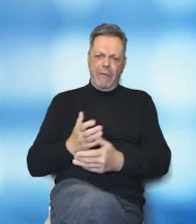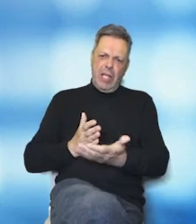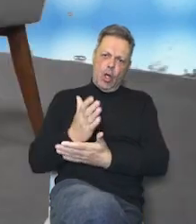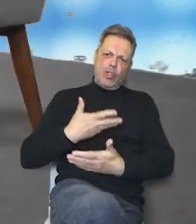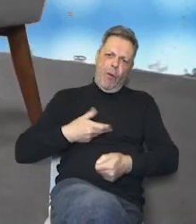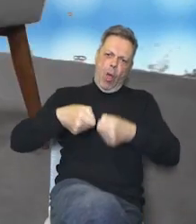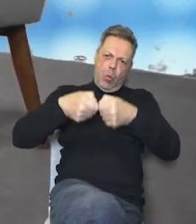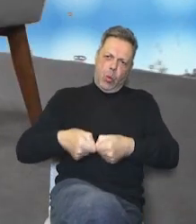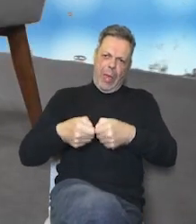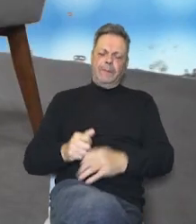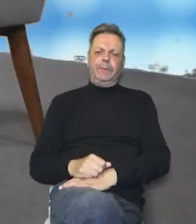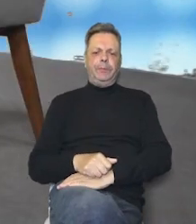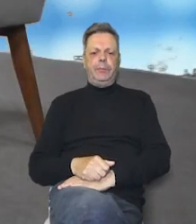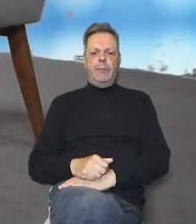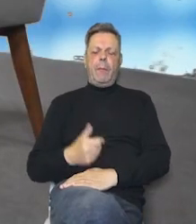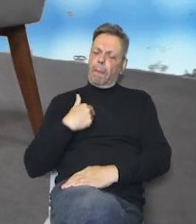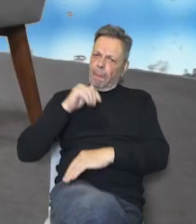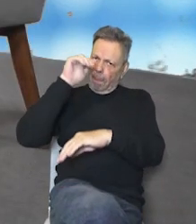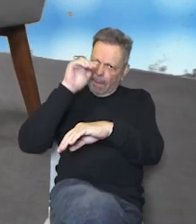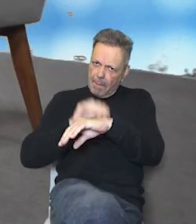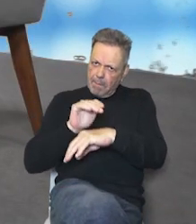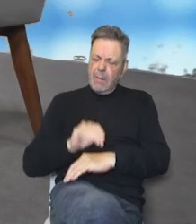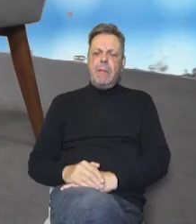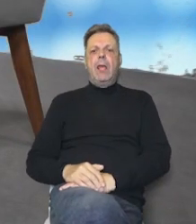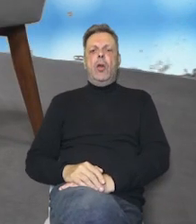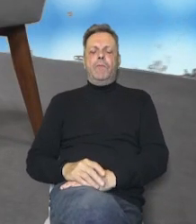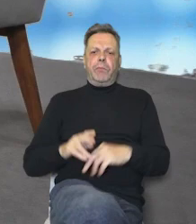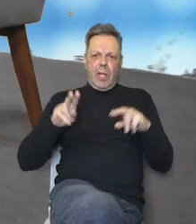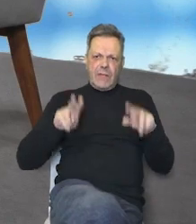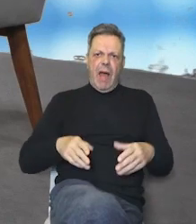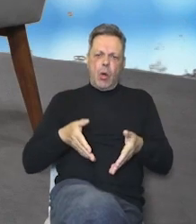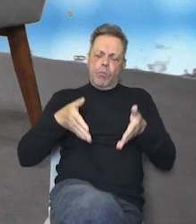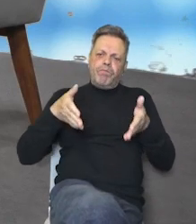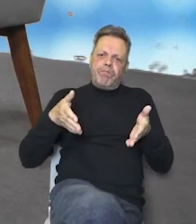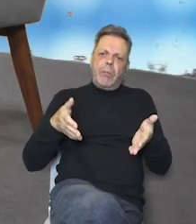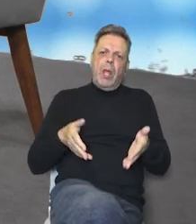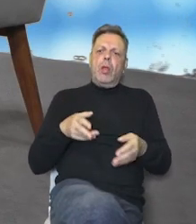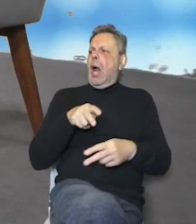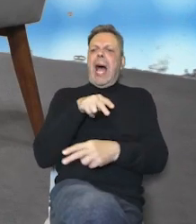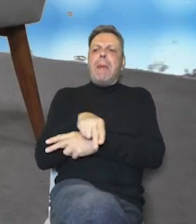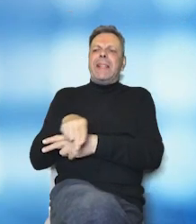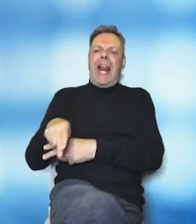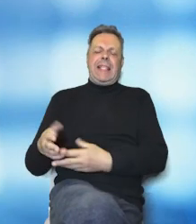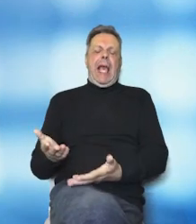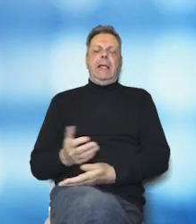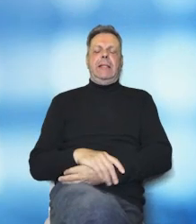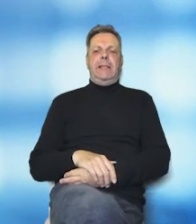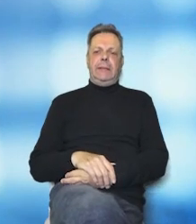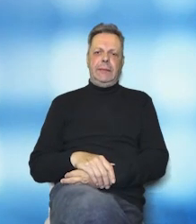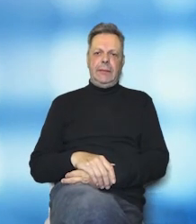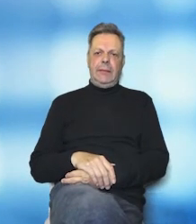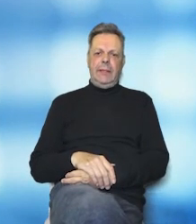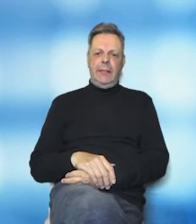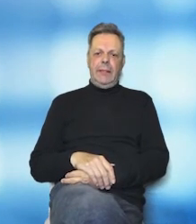udruge. Primijetio sam stvarno tu administraciju.